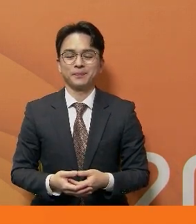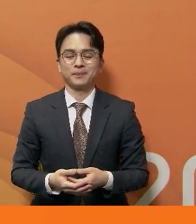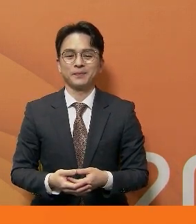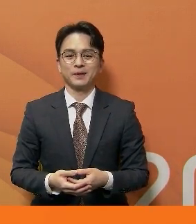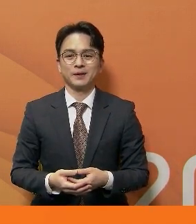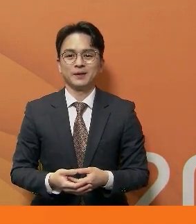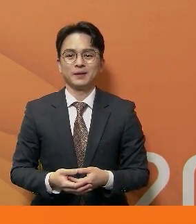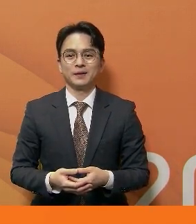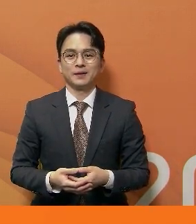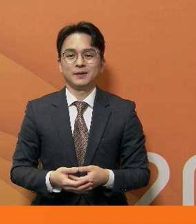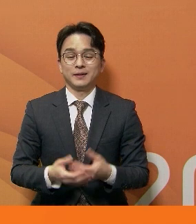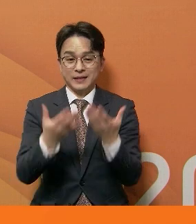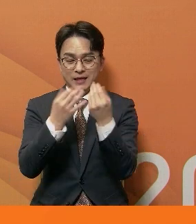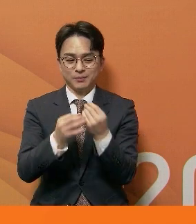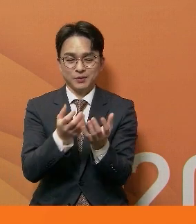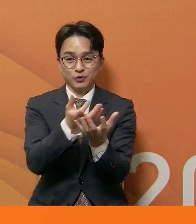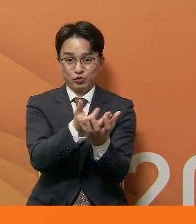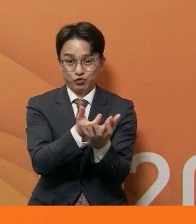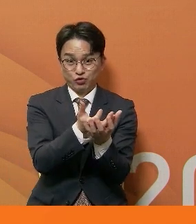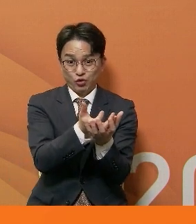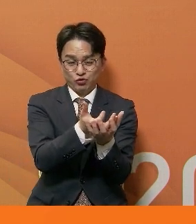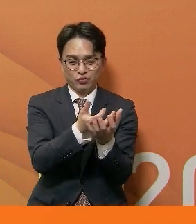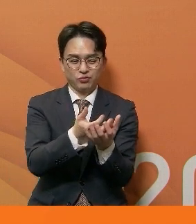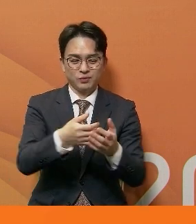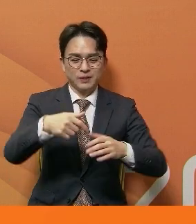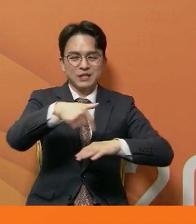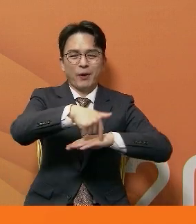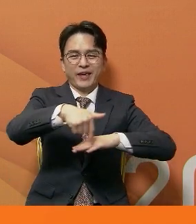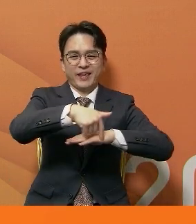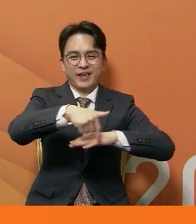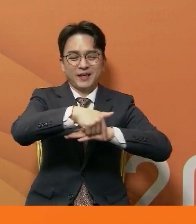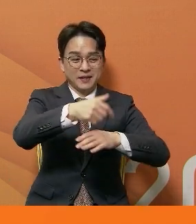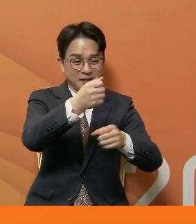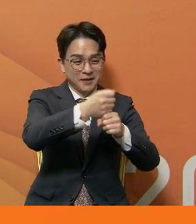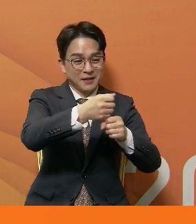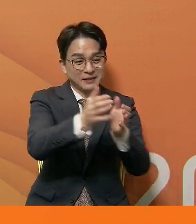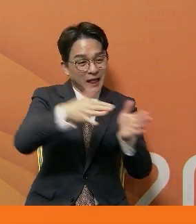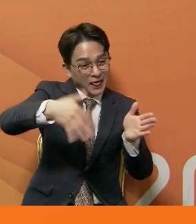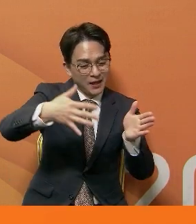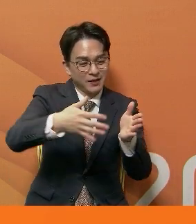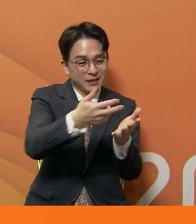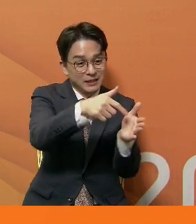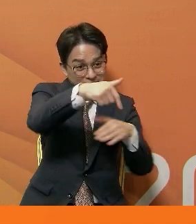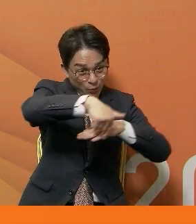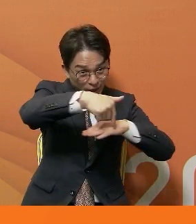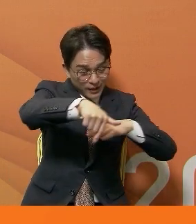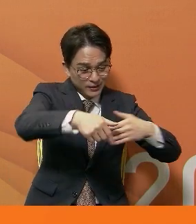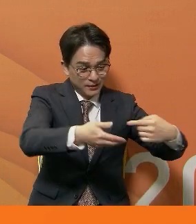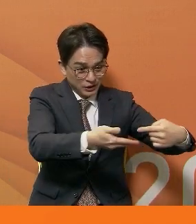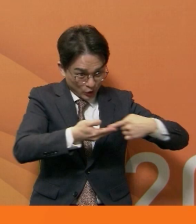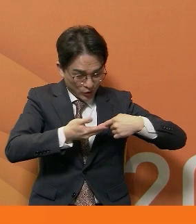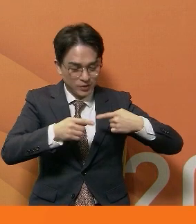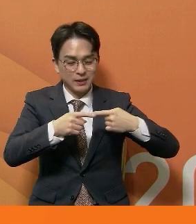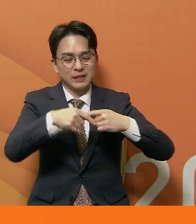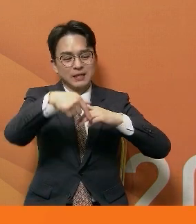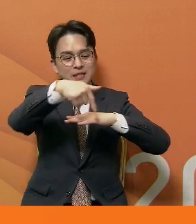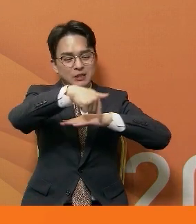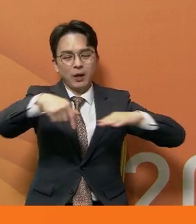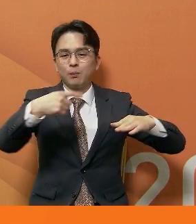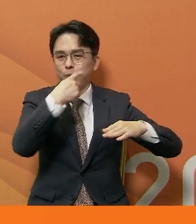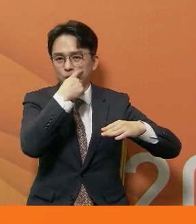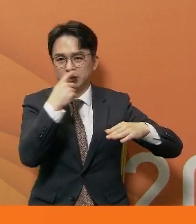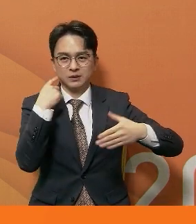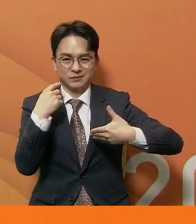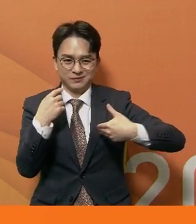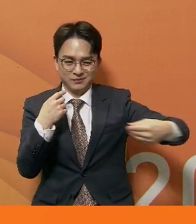않았지만 페이퍼 상에 기획개발 단계에 있으시다라고 한다면 기획보증상품을 사용하실 수가 있는 거고요 그리고 제작은 착수했지만